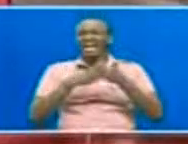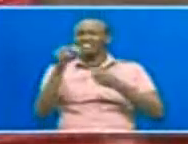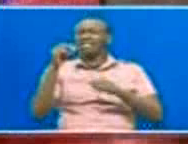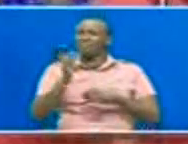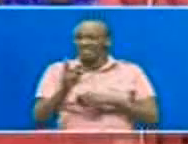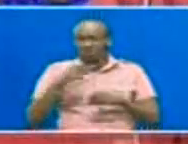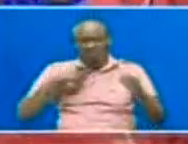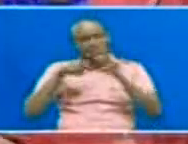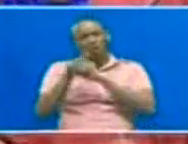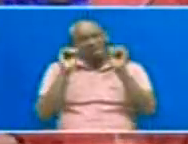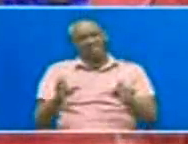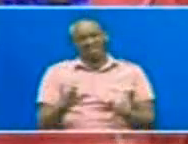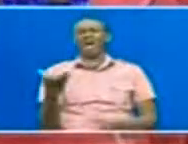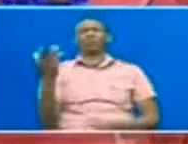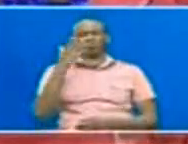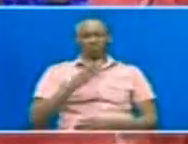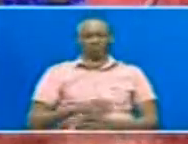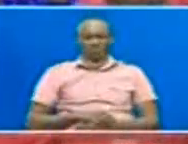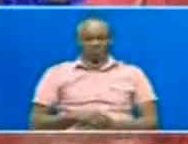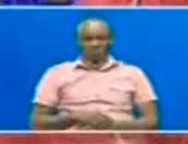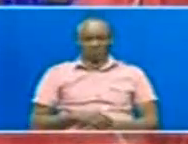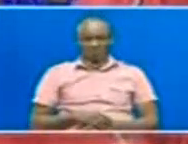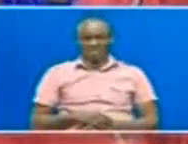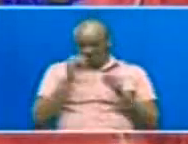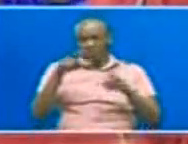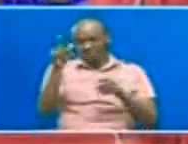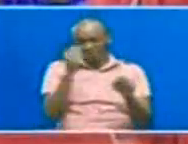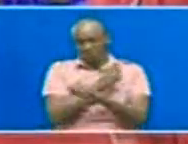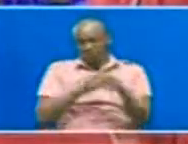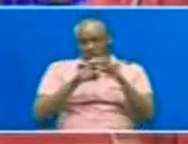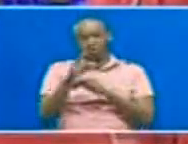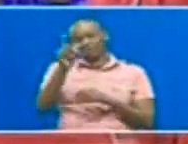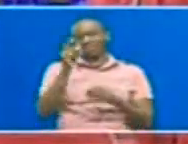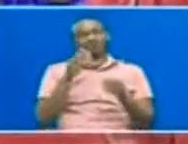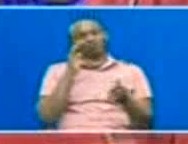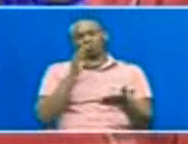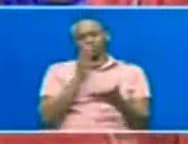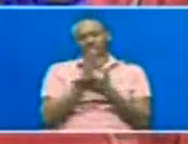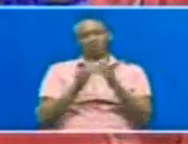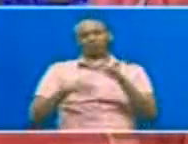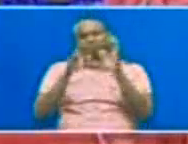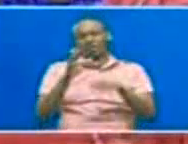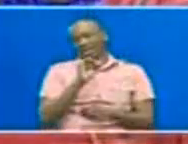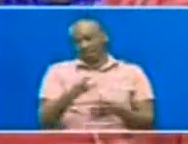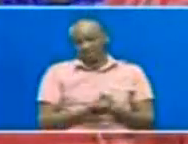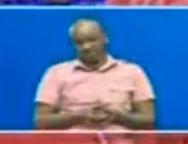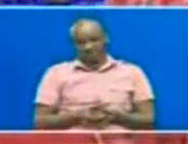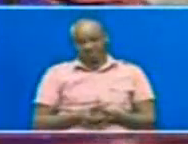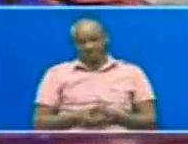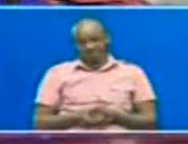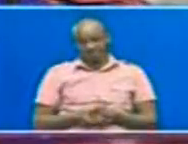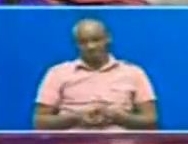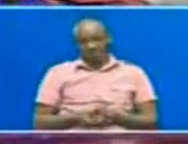are on the forward line. Wewe ni mtu wa mbele. Huwezi kufunga bao. Then you are not a footballer. Speaking of 90 minutes, what about 90-minute